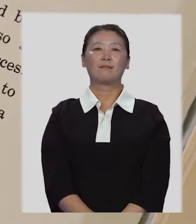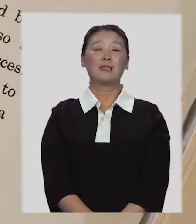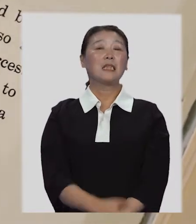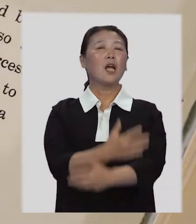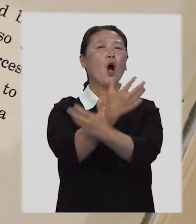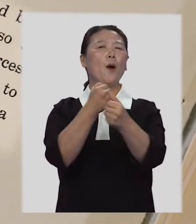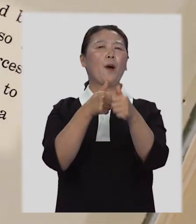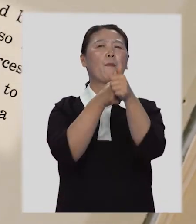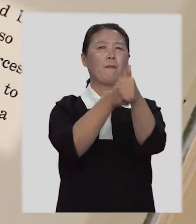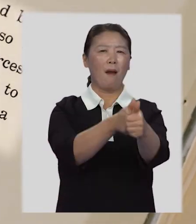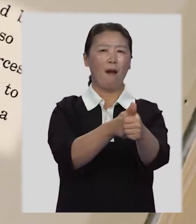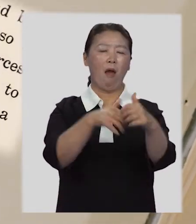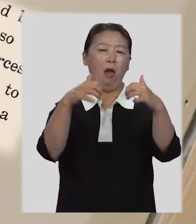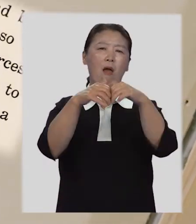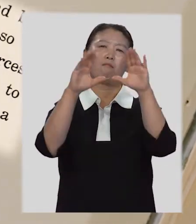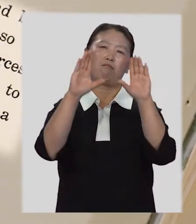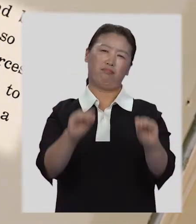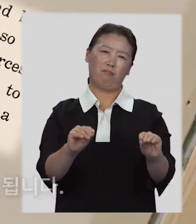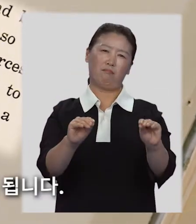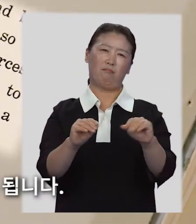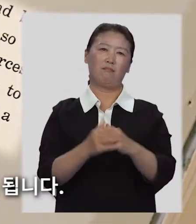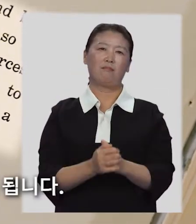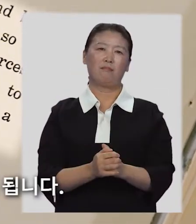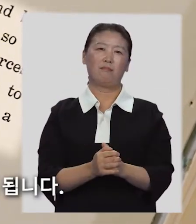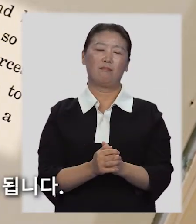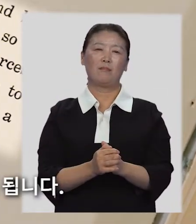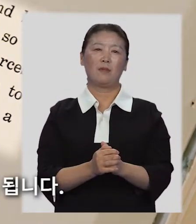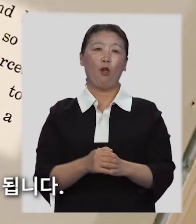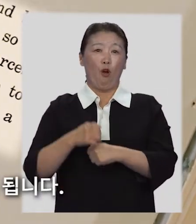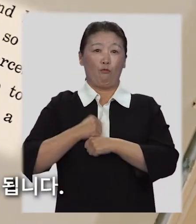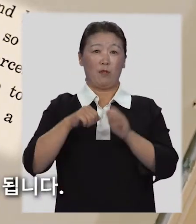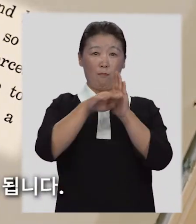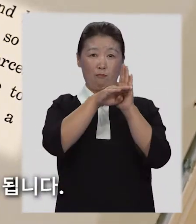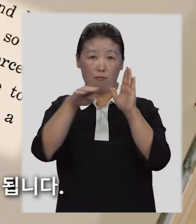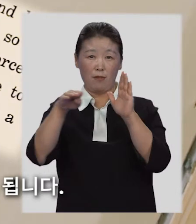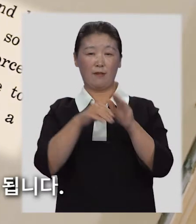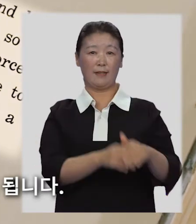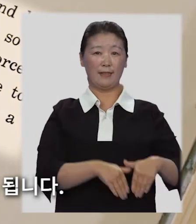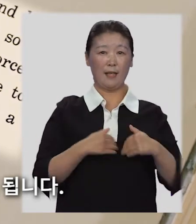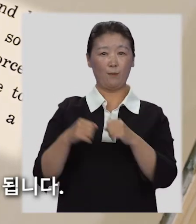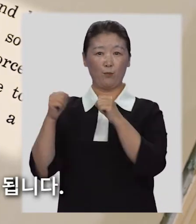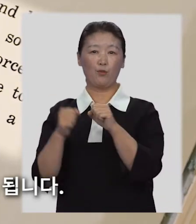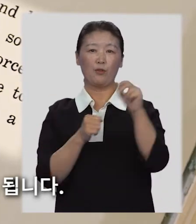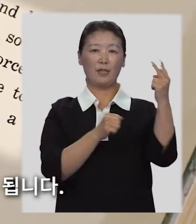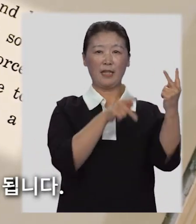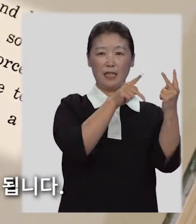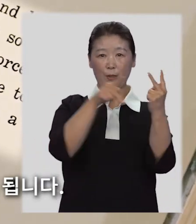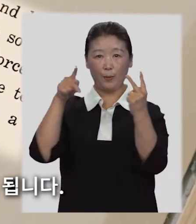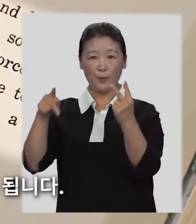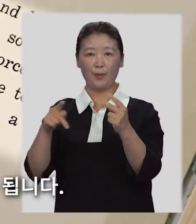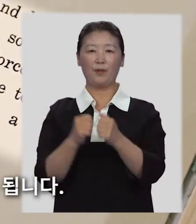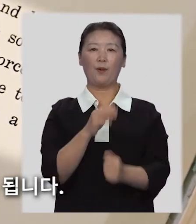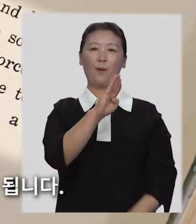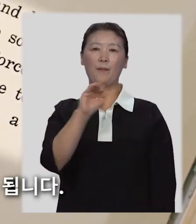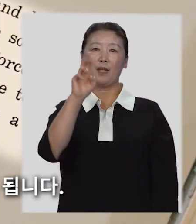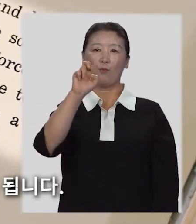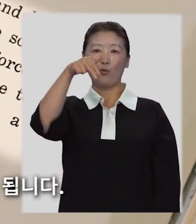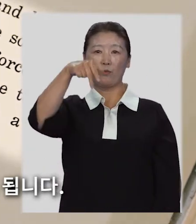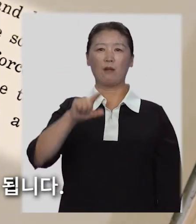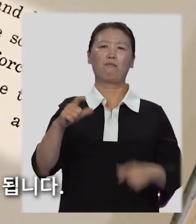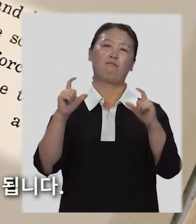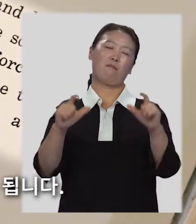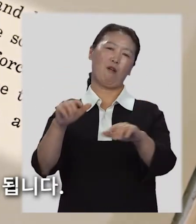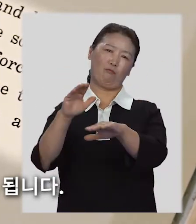이 협정에 따라 전쟁이 중지되었으며 군사 분계선을 중심으로 남북 각각 2km씩 비무장지대를